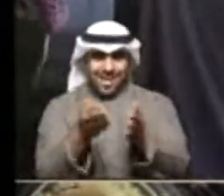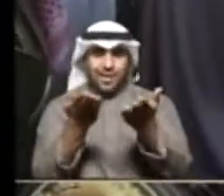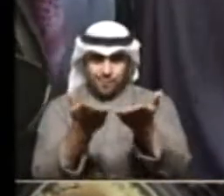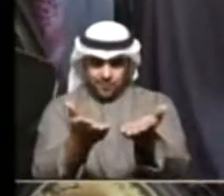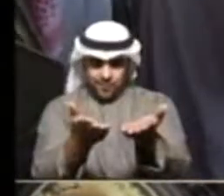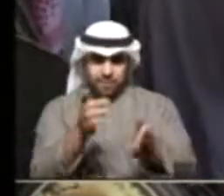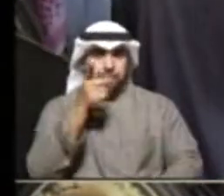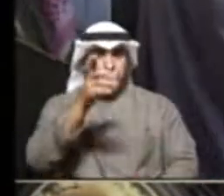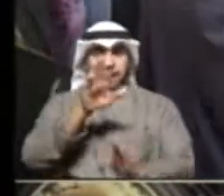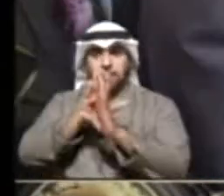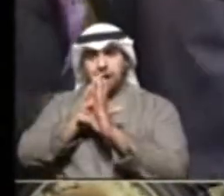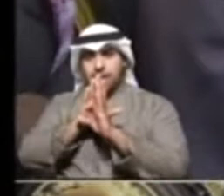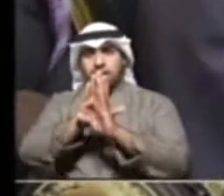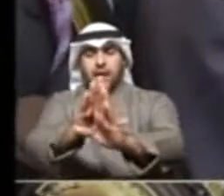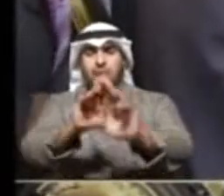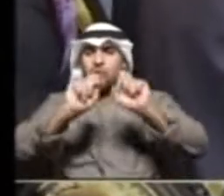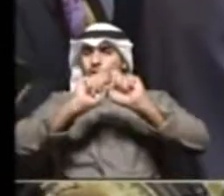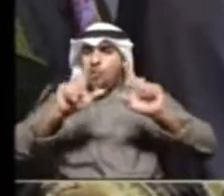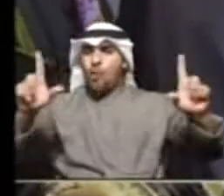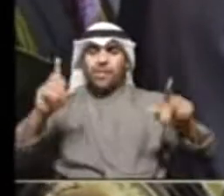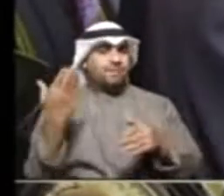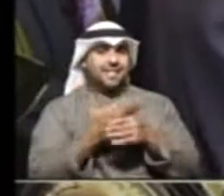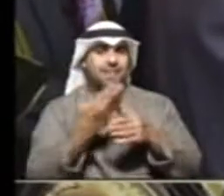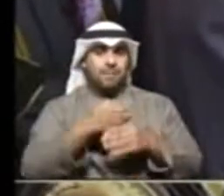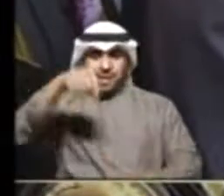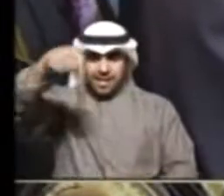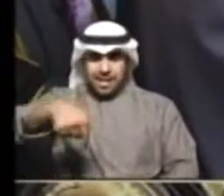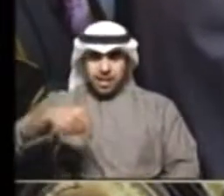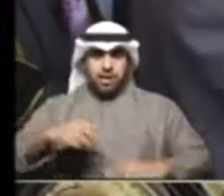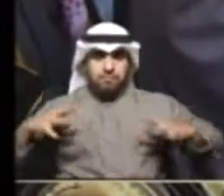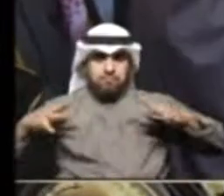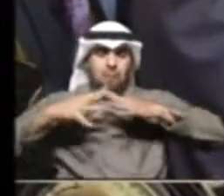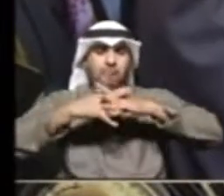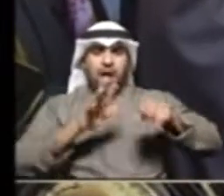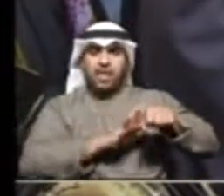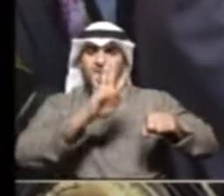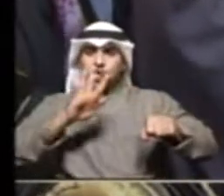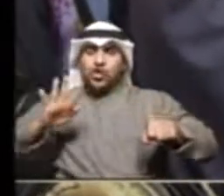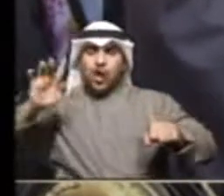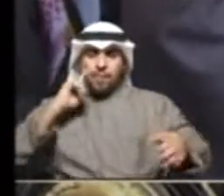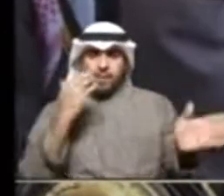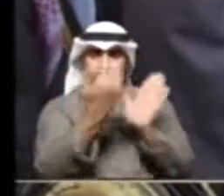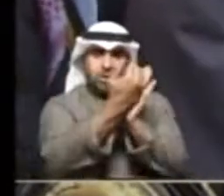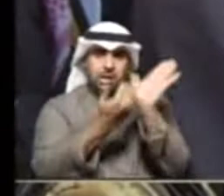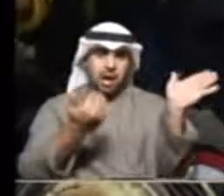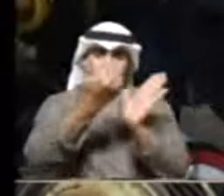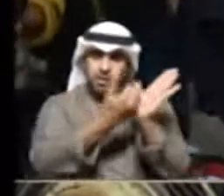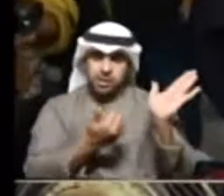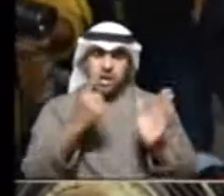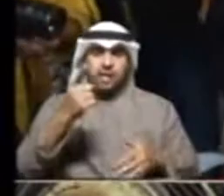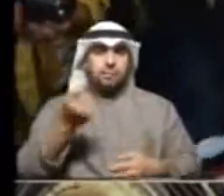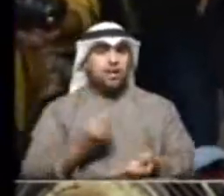الدعم يؤكد رؤية القيادة العليا لأهمية المشاركة الشعبية التفاعلية بالأنشطة الاقتصادية في الاحتفالات